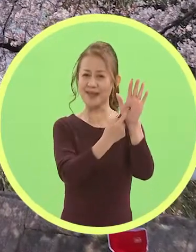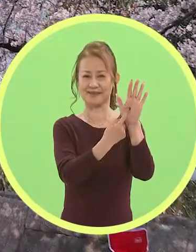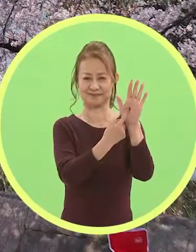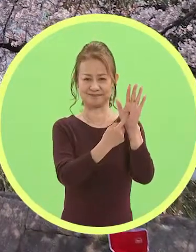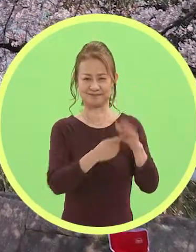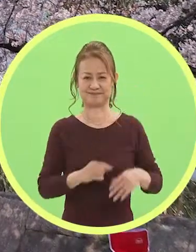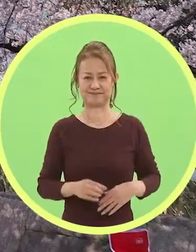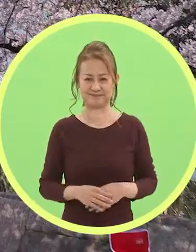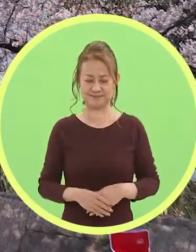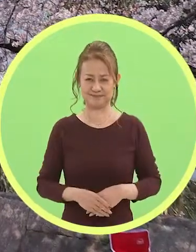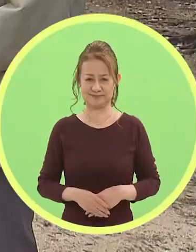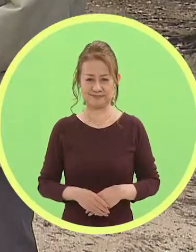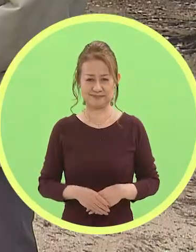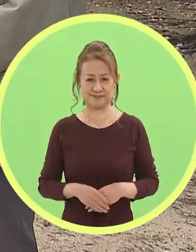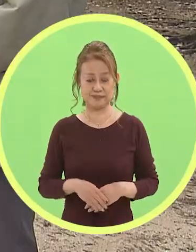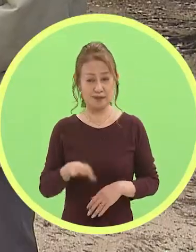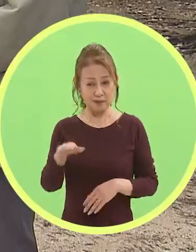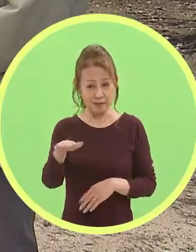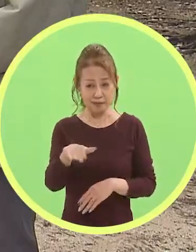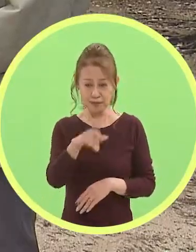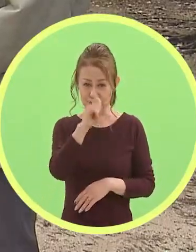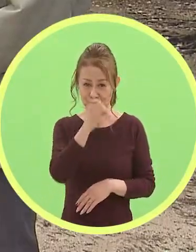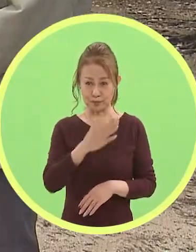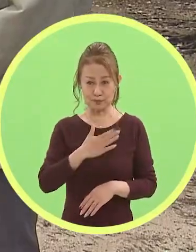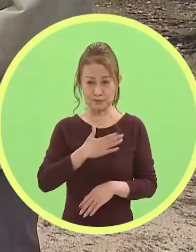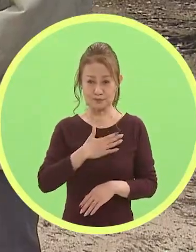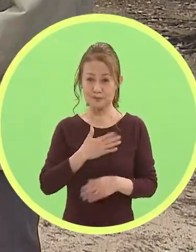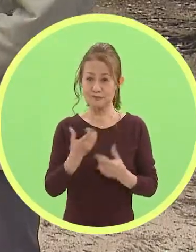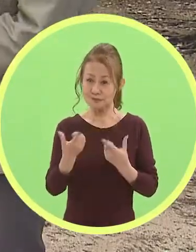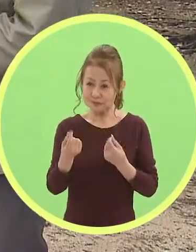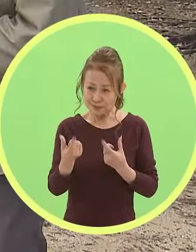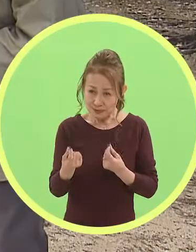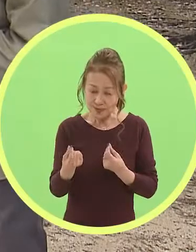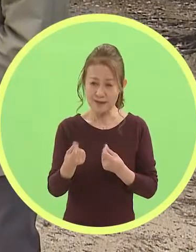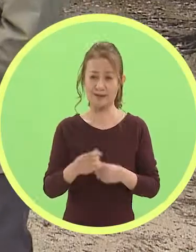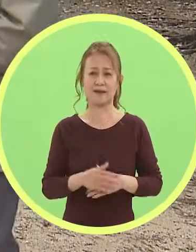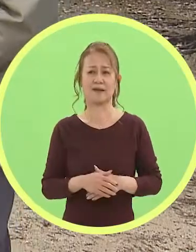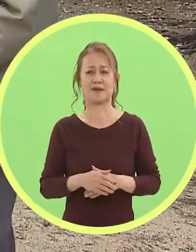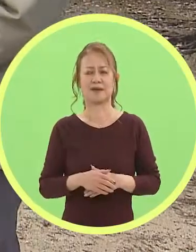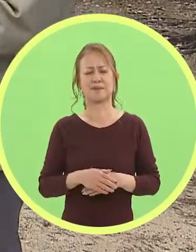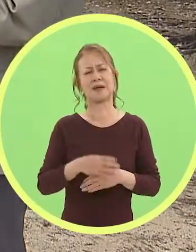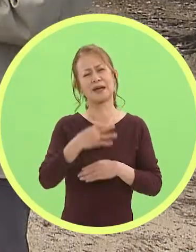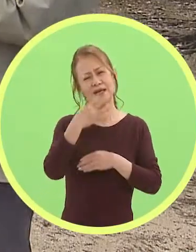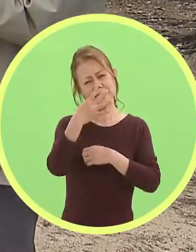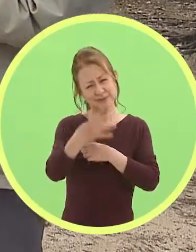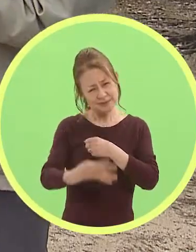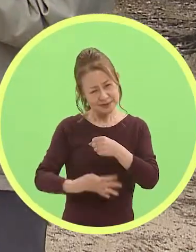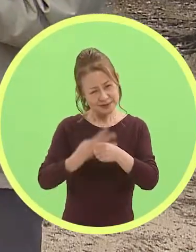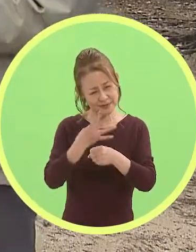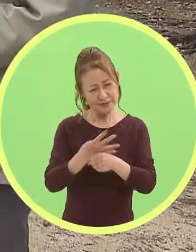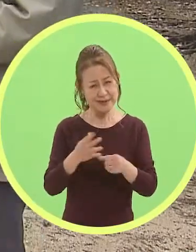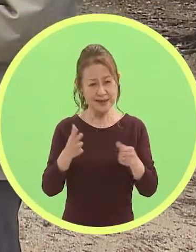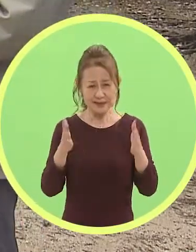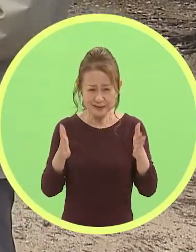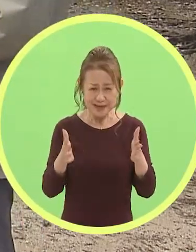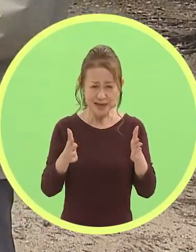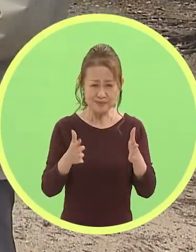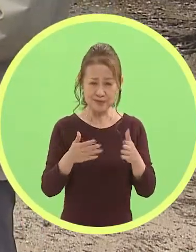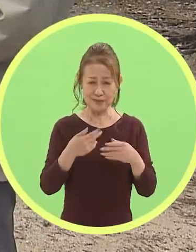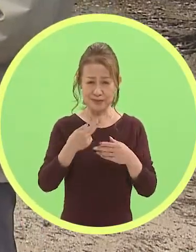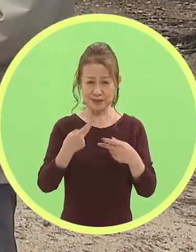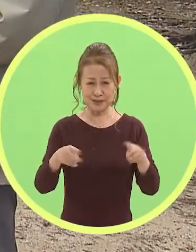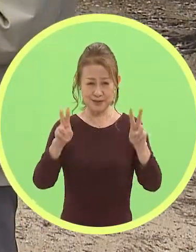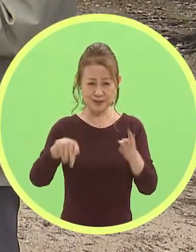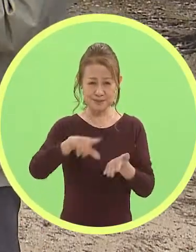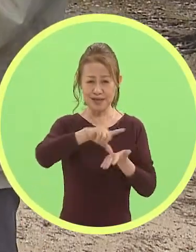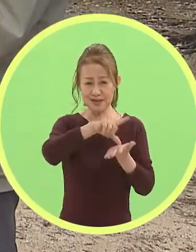よ。 野々村さん、よくご存知ですね。 あら、こんにちは。もう4年も広島広